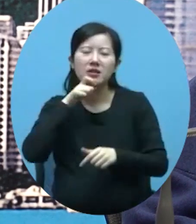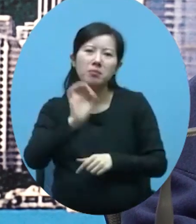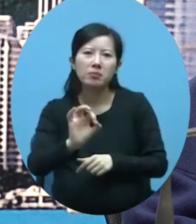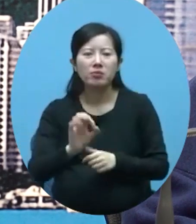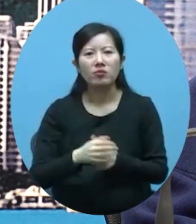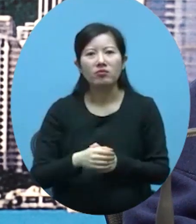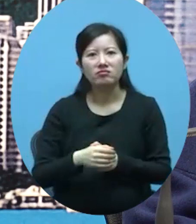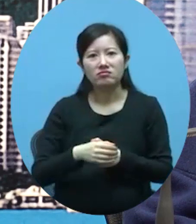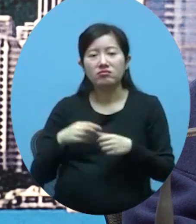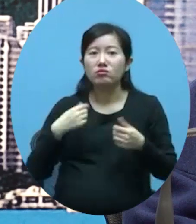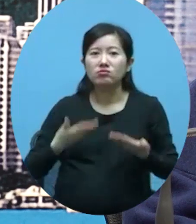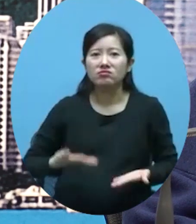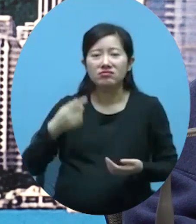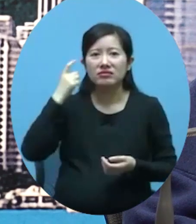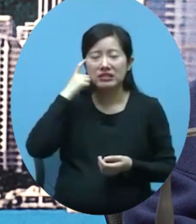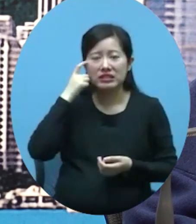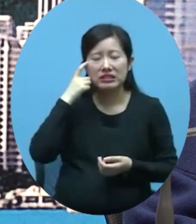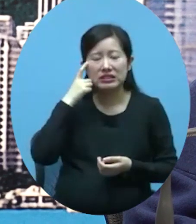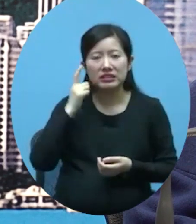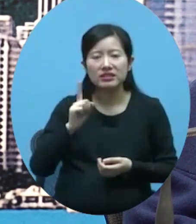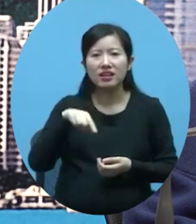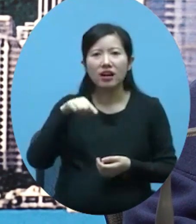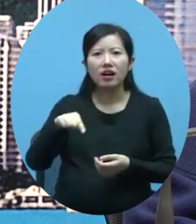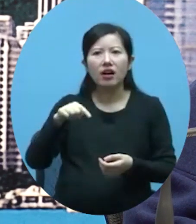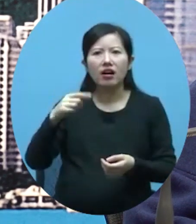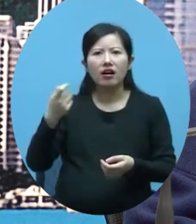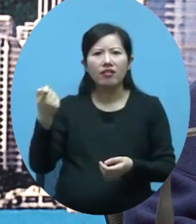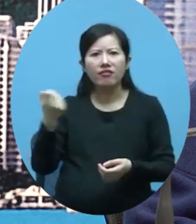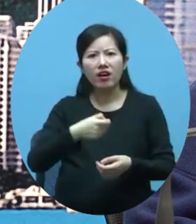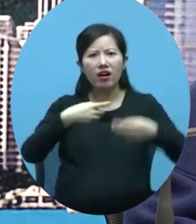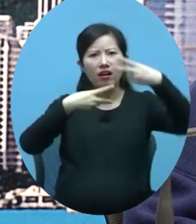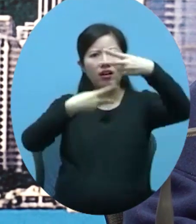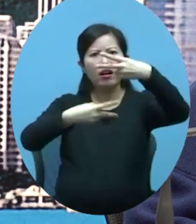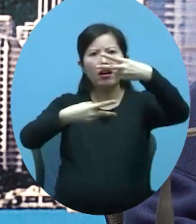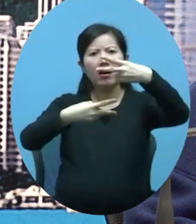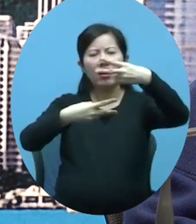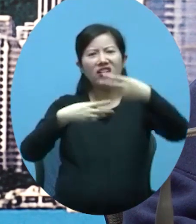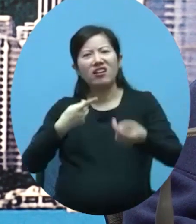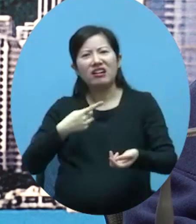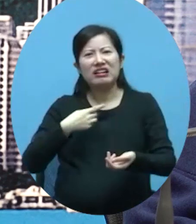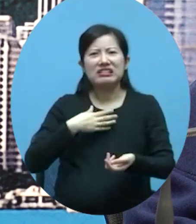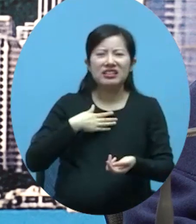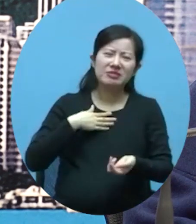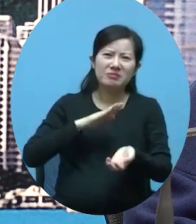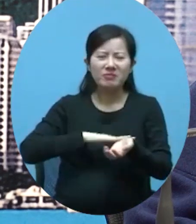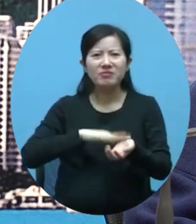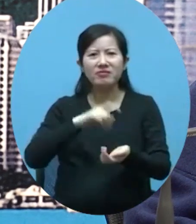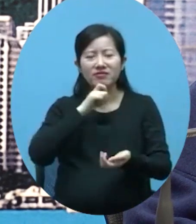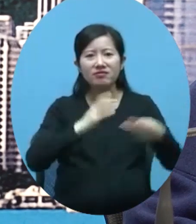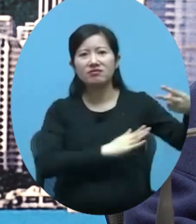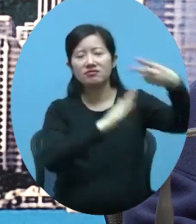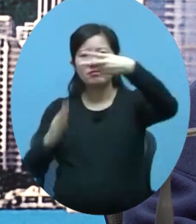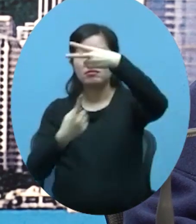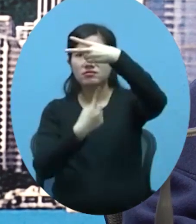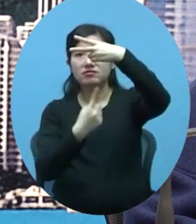那据我所知因为他比较早发病2月2日就开始不舒服那去到2月14日